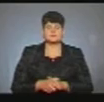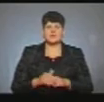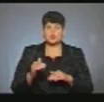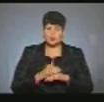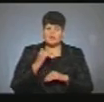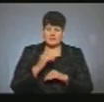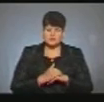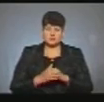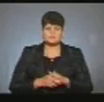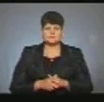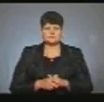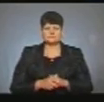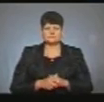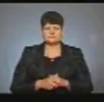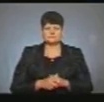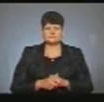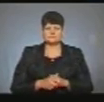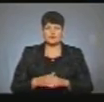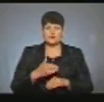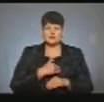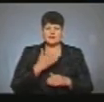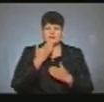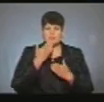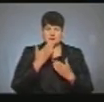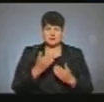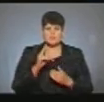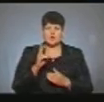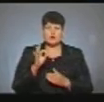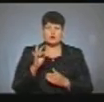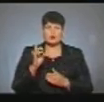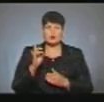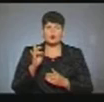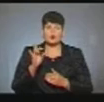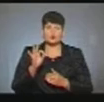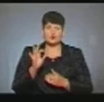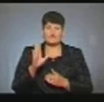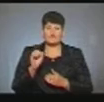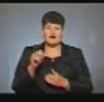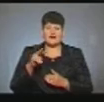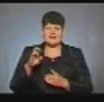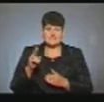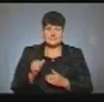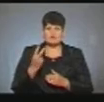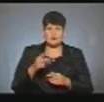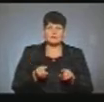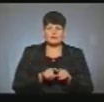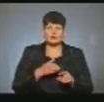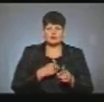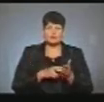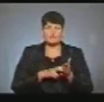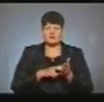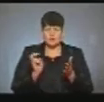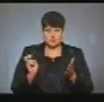Добрий вечір. Добрий вечір. Хотіли вас запитатися, Коновальця 2. Ми так само хочемо відключитися від